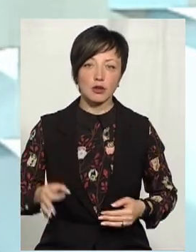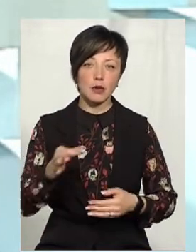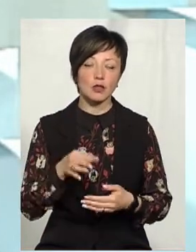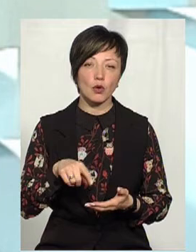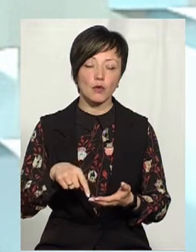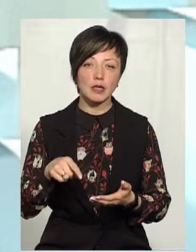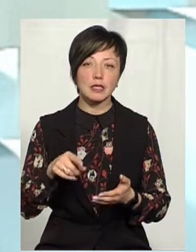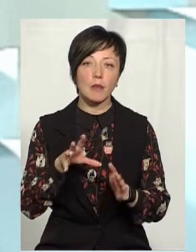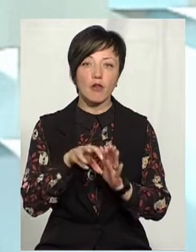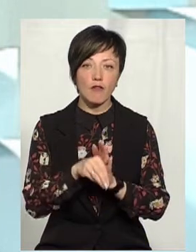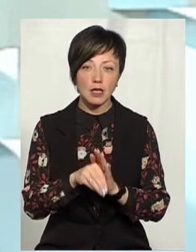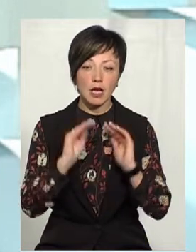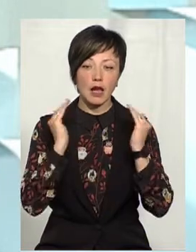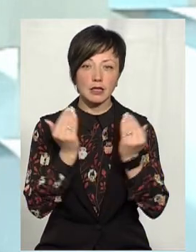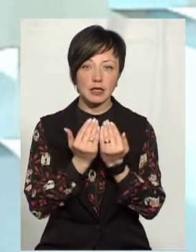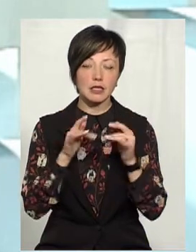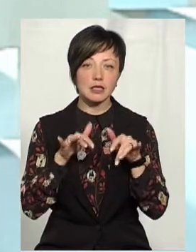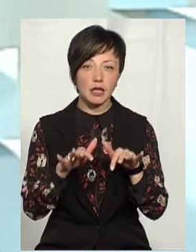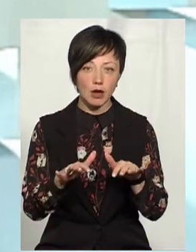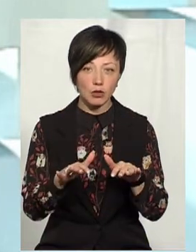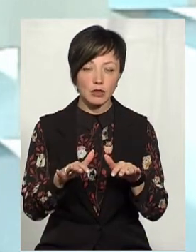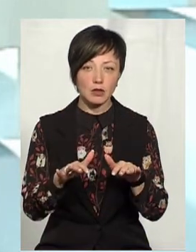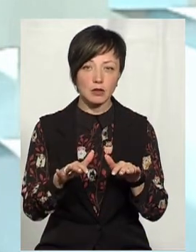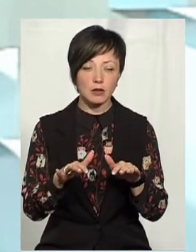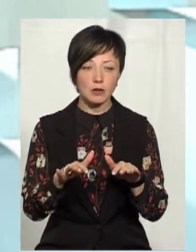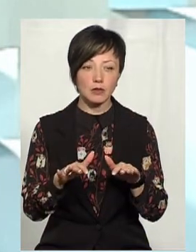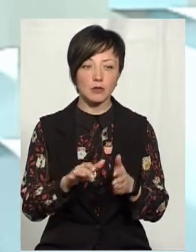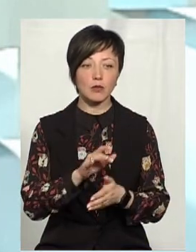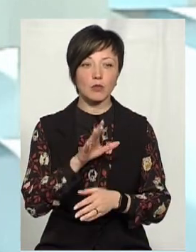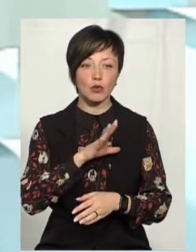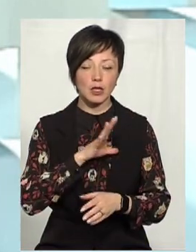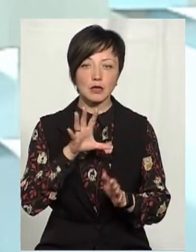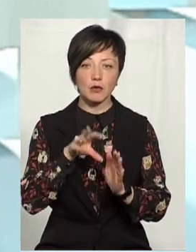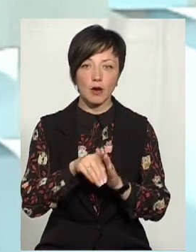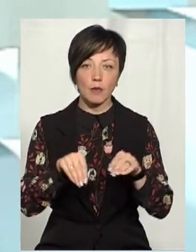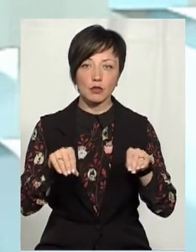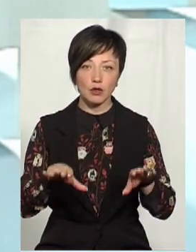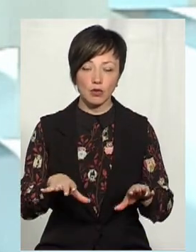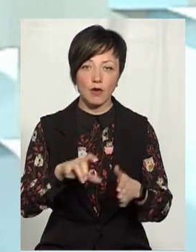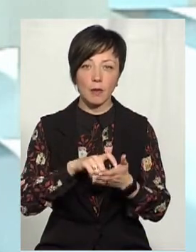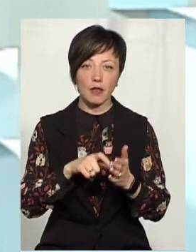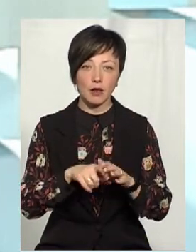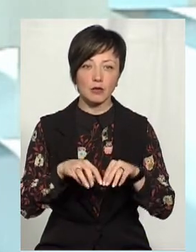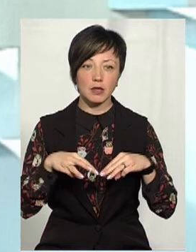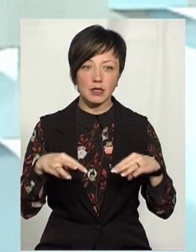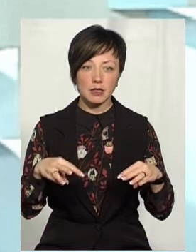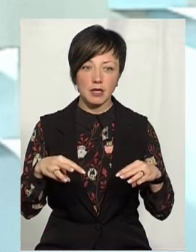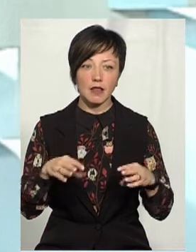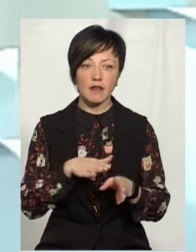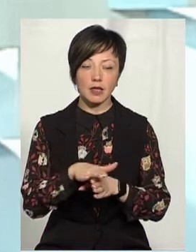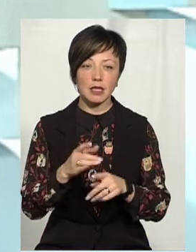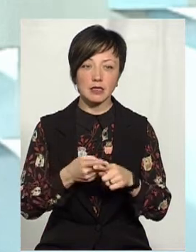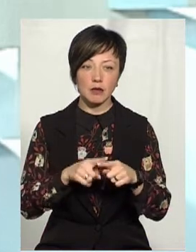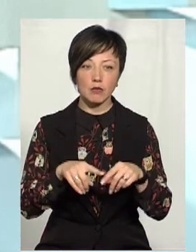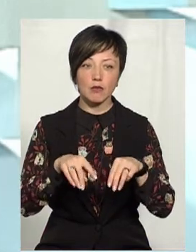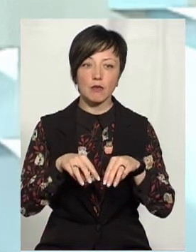області. Запроваджені карантинні заходи, і пан Олег про це зазначив, вони були запроваджені саме постановою Кабінету міністрів. Невиконання цієї